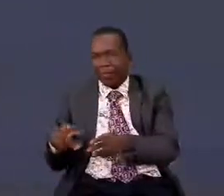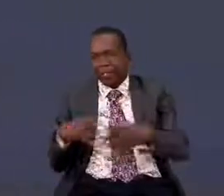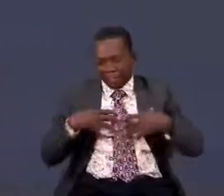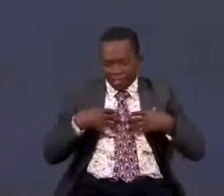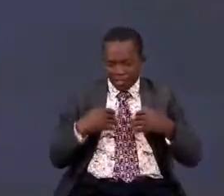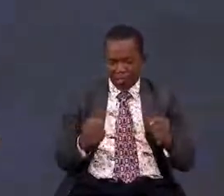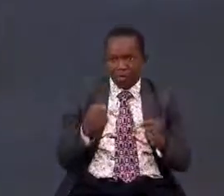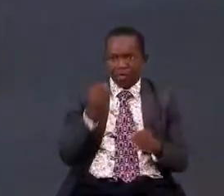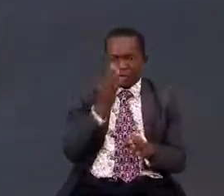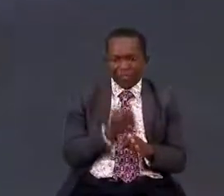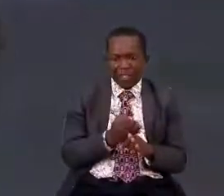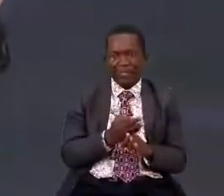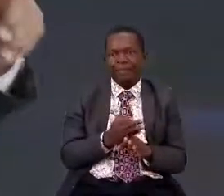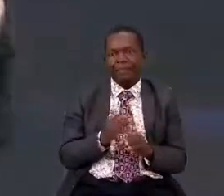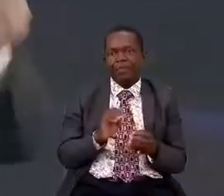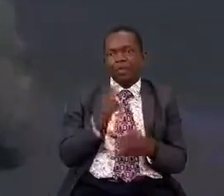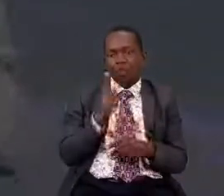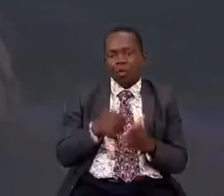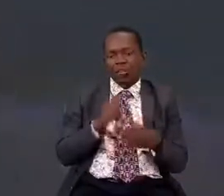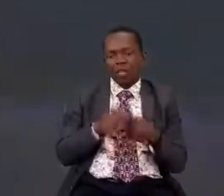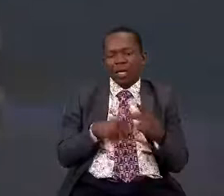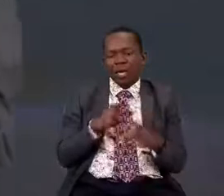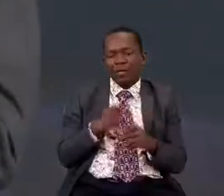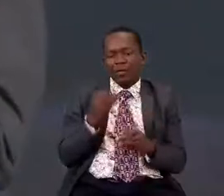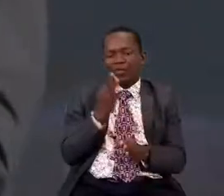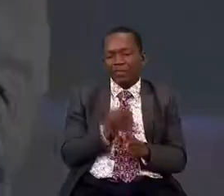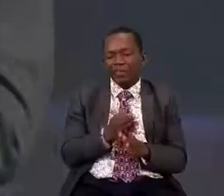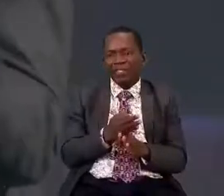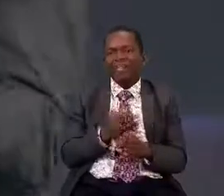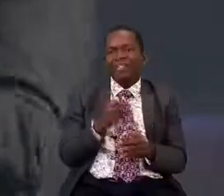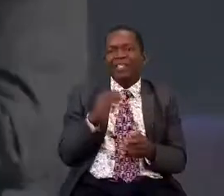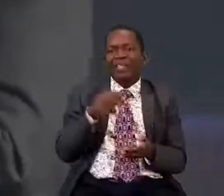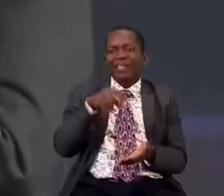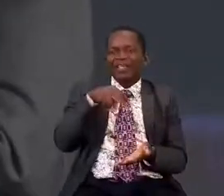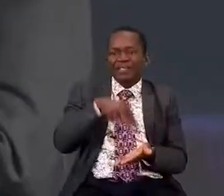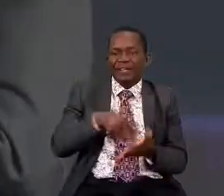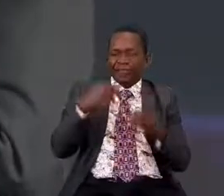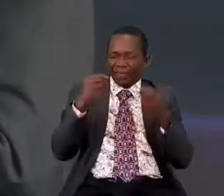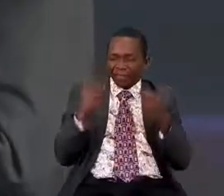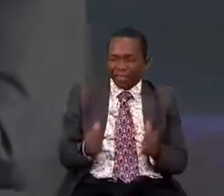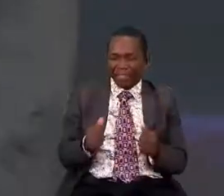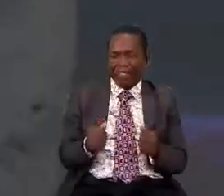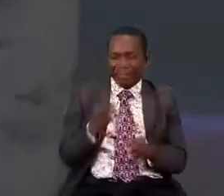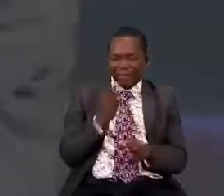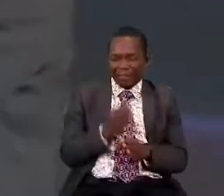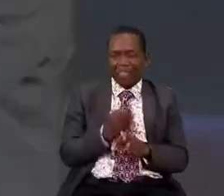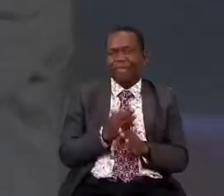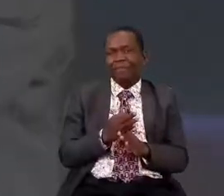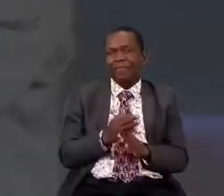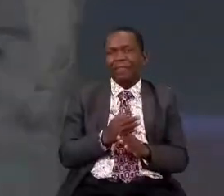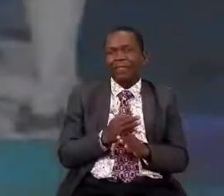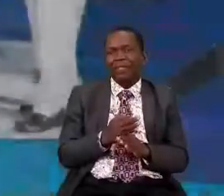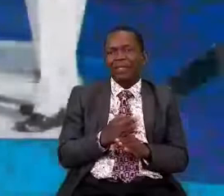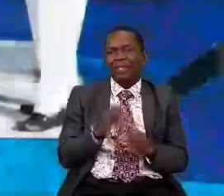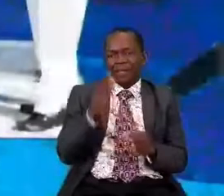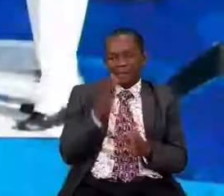Une foi ferme. Une foi qui dit, je sais que Dieu a parlé. Il a le dernier